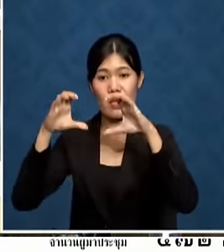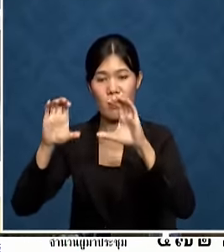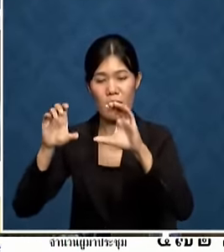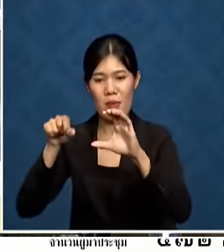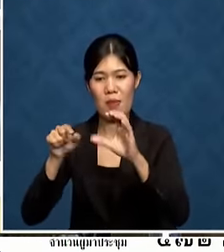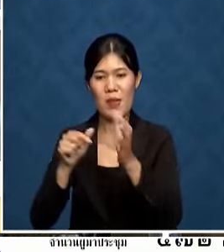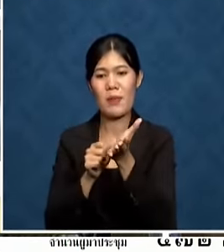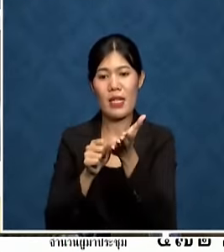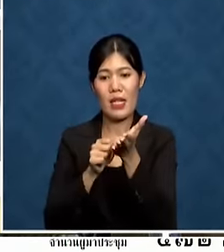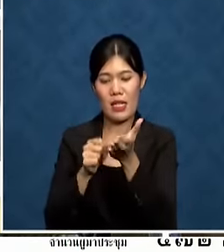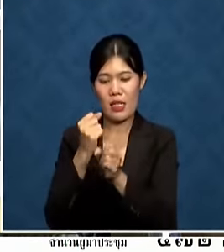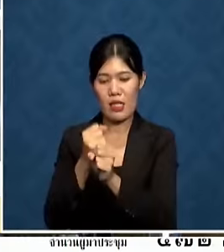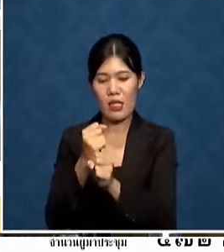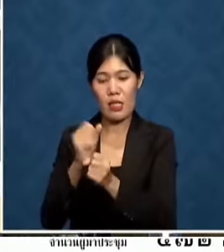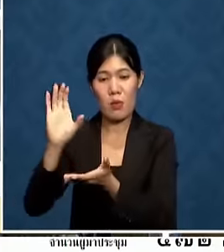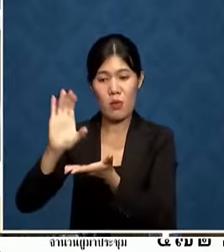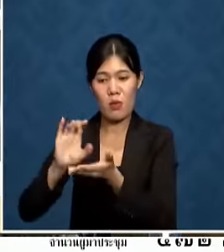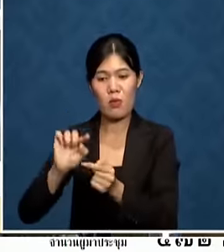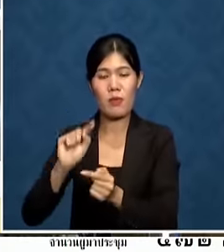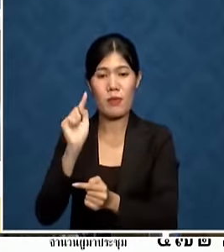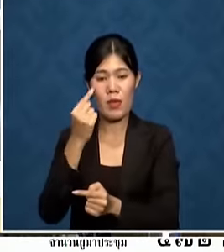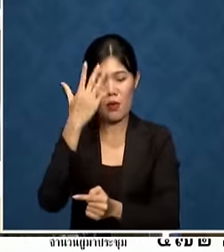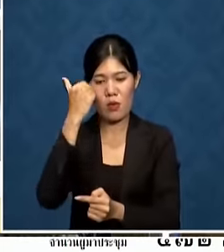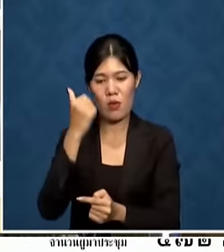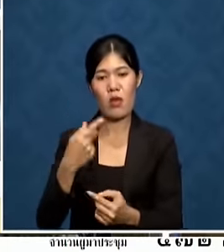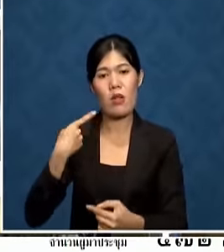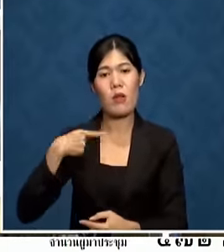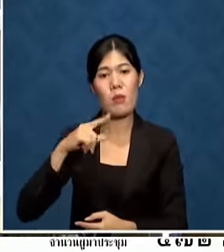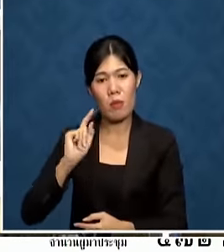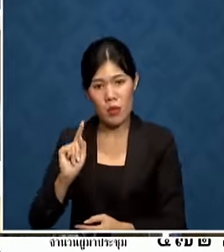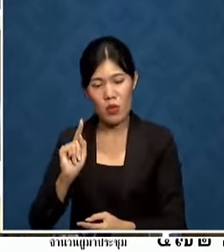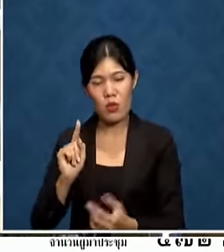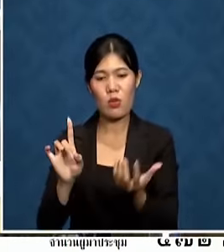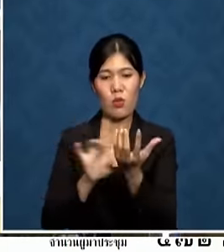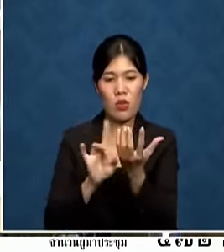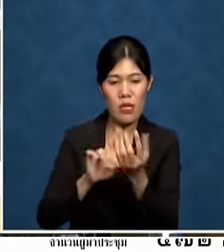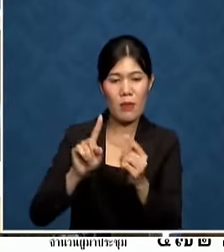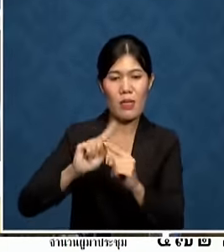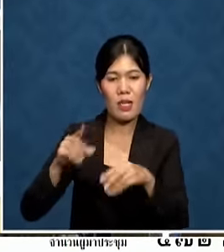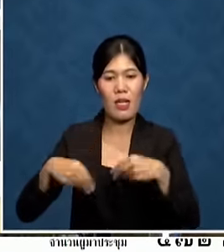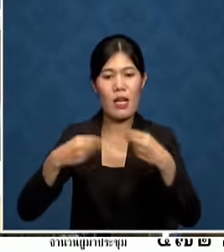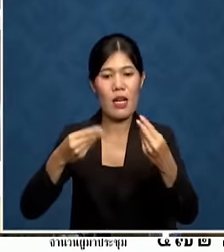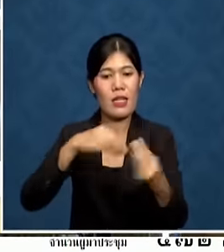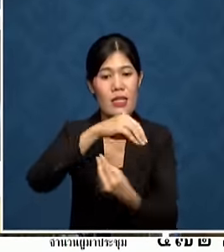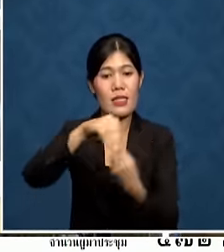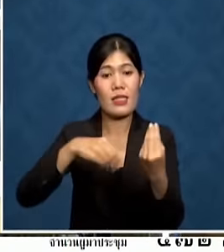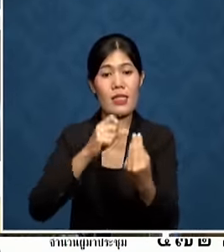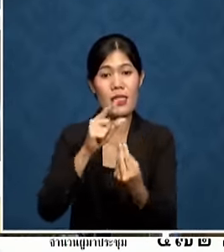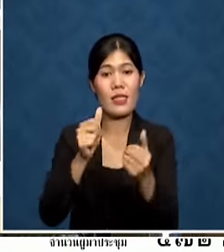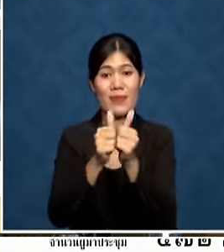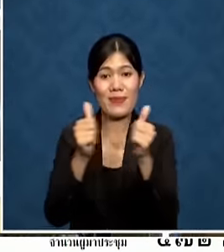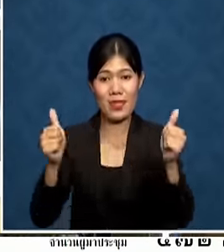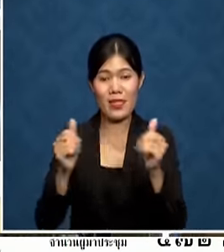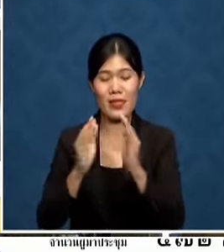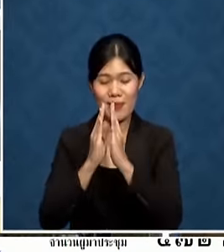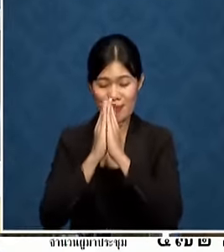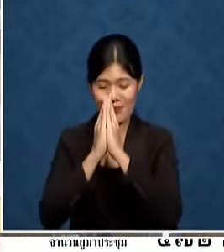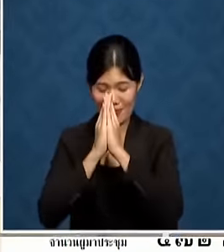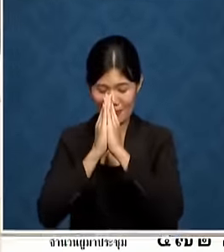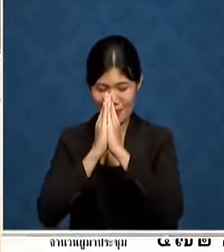ทำงบประมาณใหม่เพื่อให้เกิดประสิทธิภาพความคุ้มค่าและเกิดประโยชน์ต่อเศรษฐกิจมากกว่านี้กราบขอบคุณครับครับ